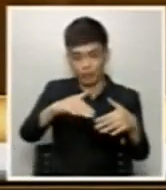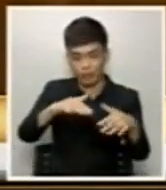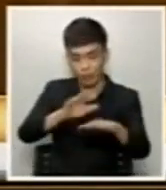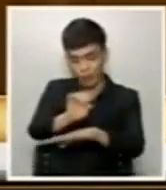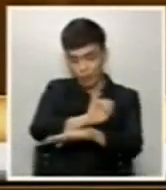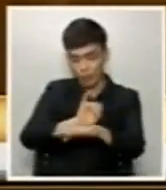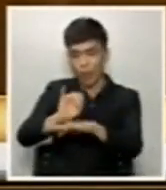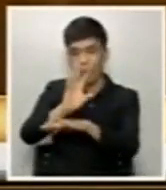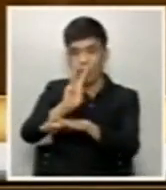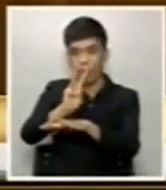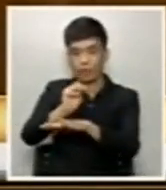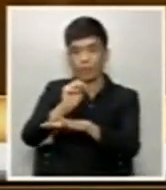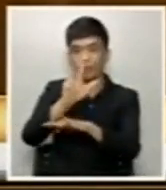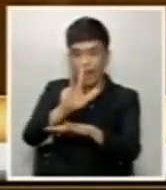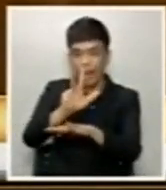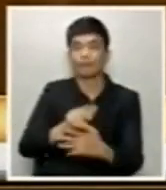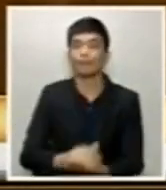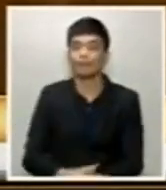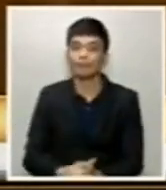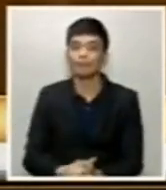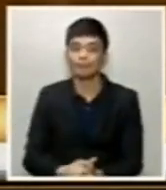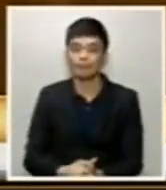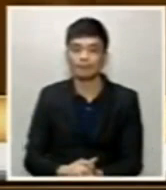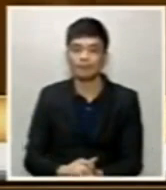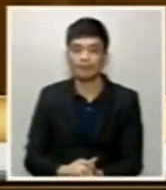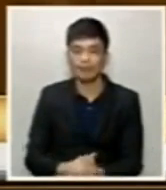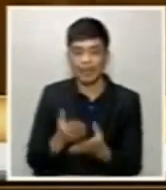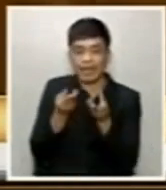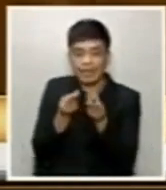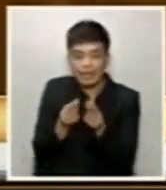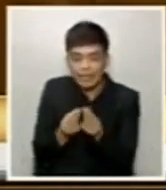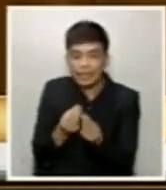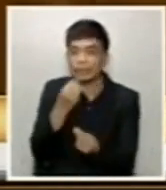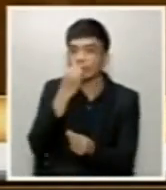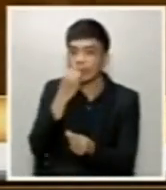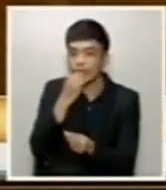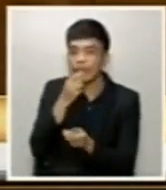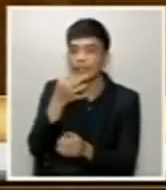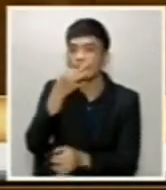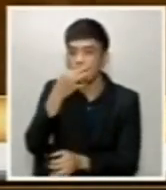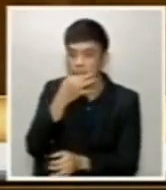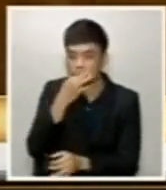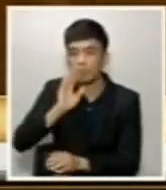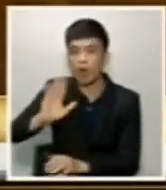ไร่นะครับแล้วก็เป็นพื้นที่ที่ดินทำกินของพี่น้องประชาชน